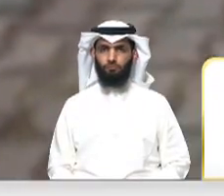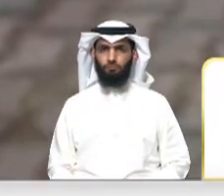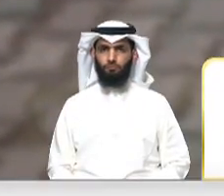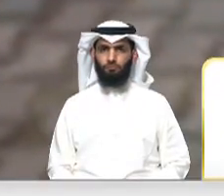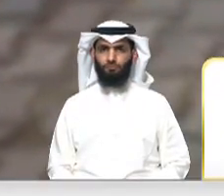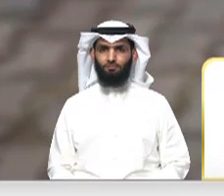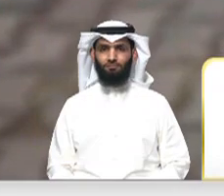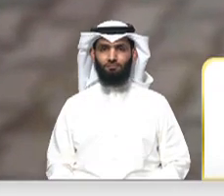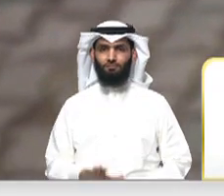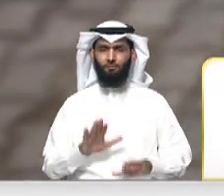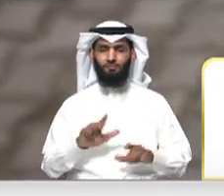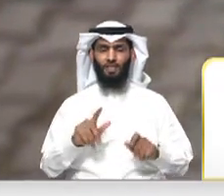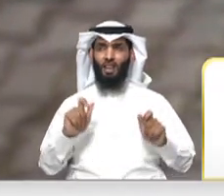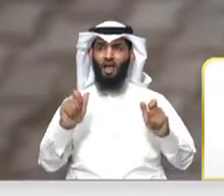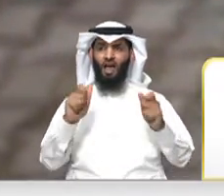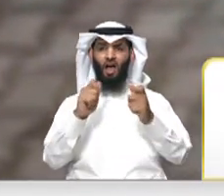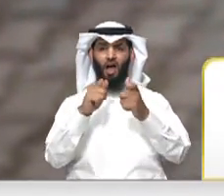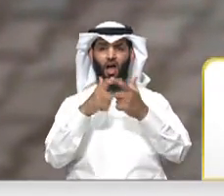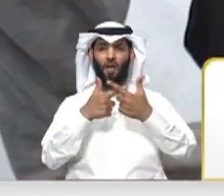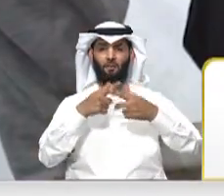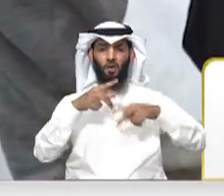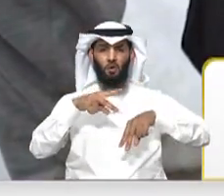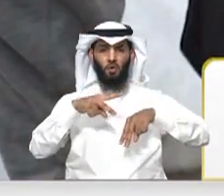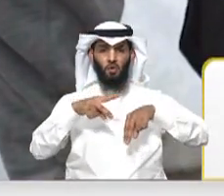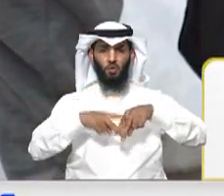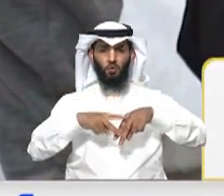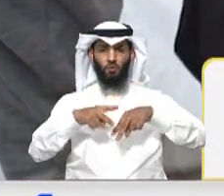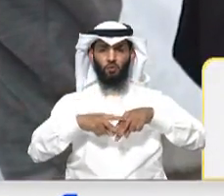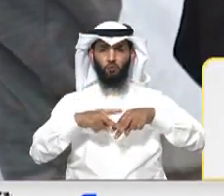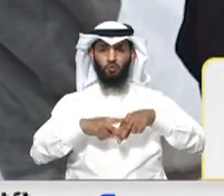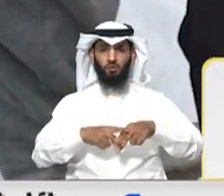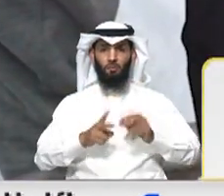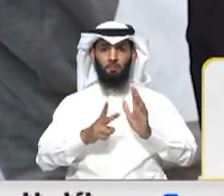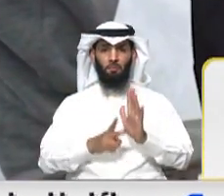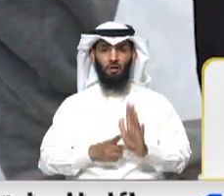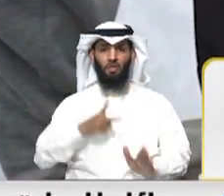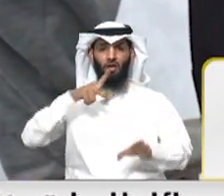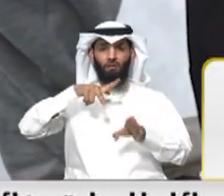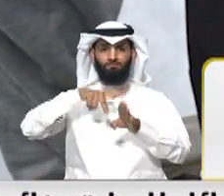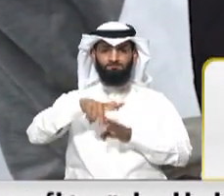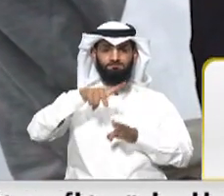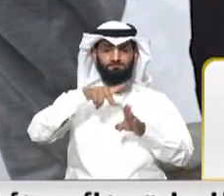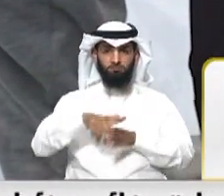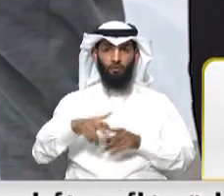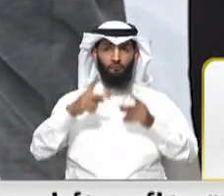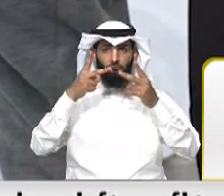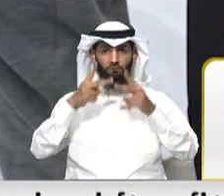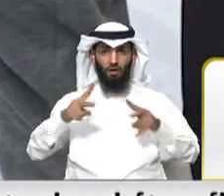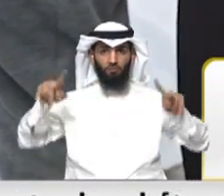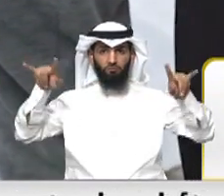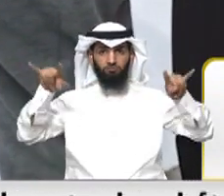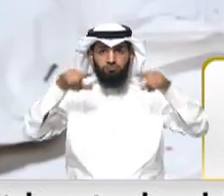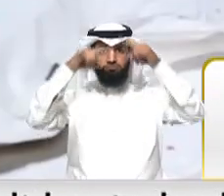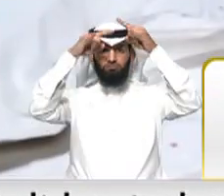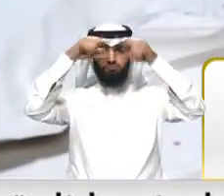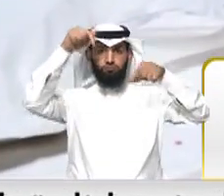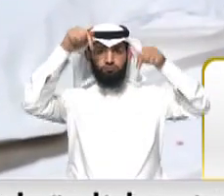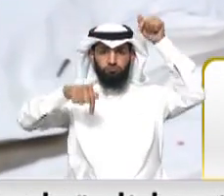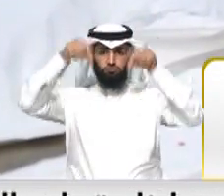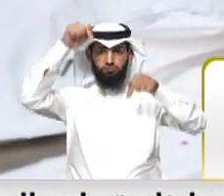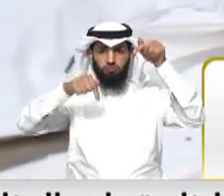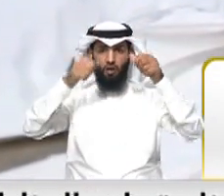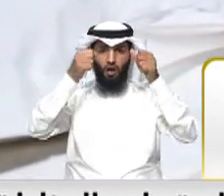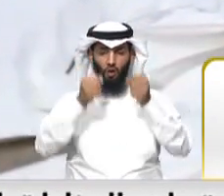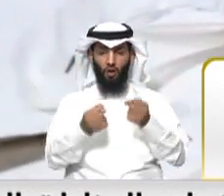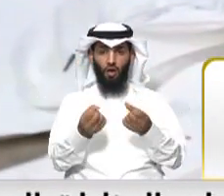وكأن حرب الإبادة الإسرائيلية تبدأ من جديد بإطلاق العنان لصواريخ الاحتلال لتنهال على المدنيين